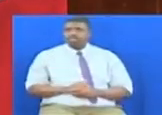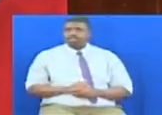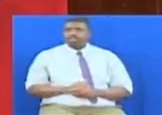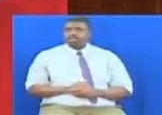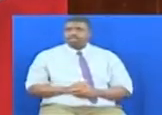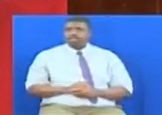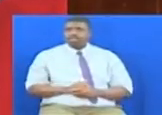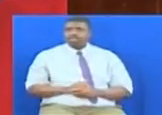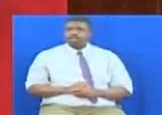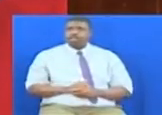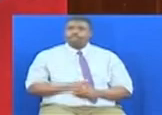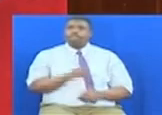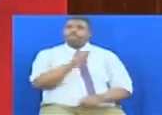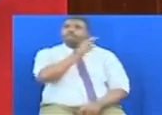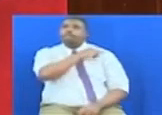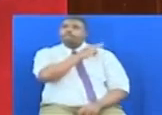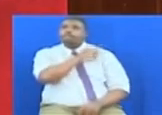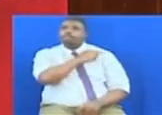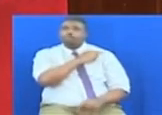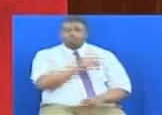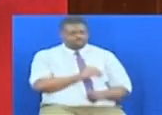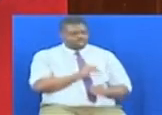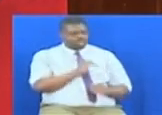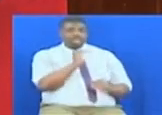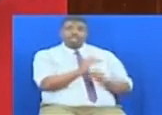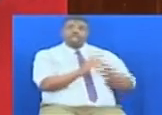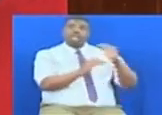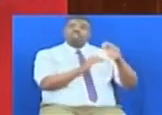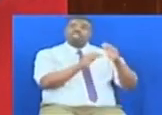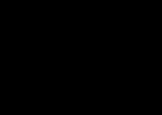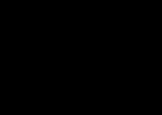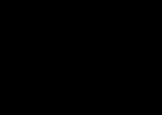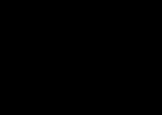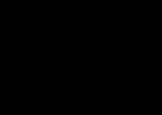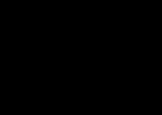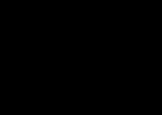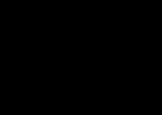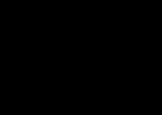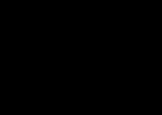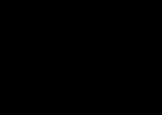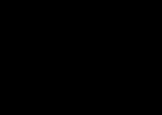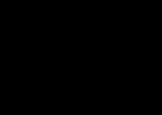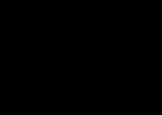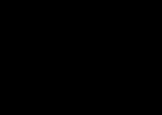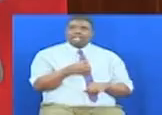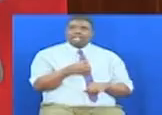Mheshimiwa Mboye kapanda ngazi, kaanguka, kateleza, kavunjika.